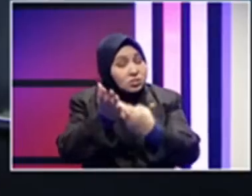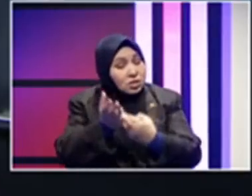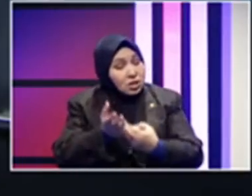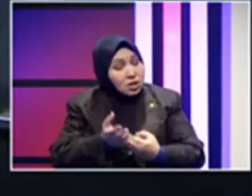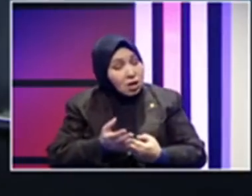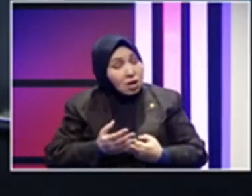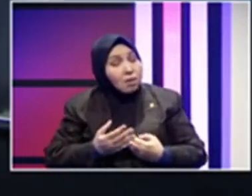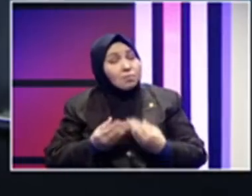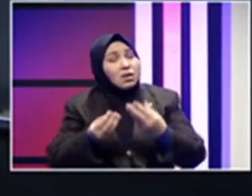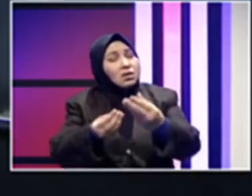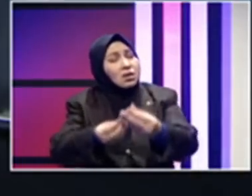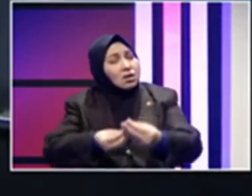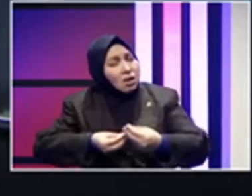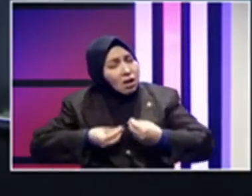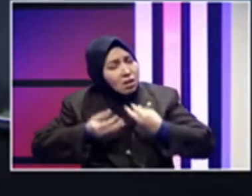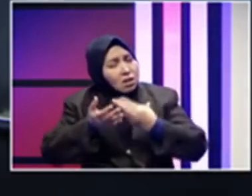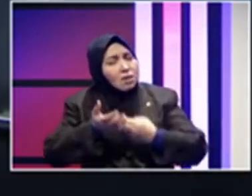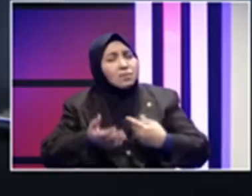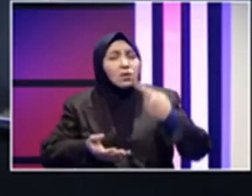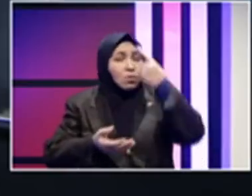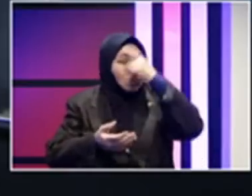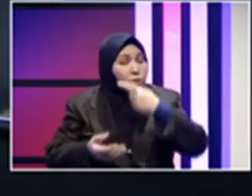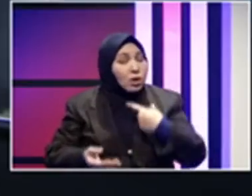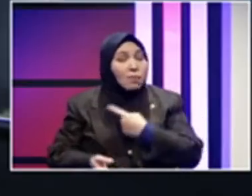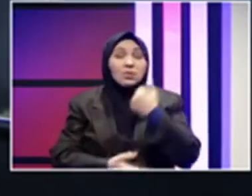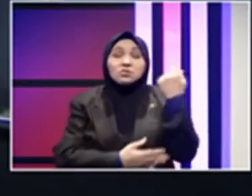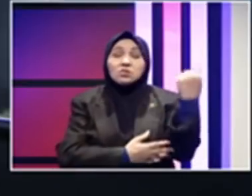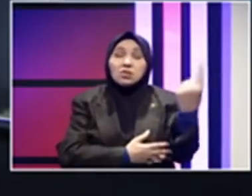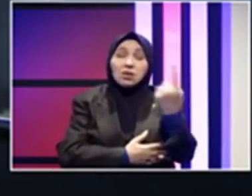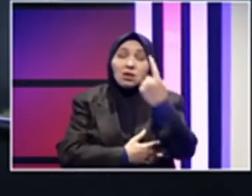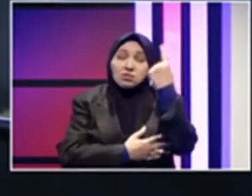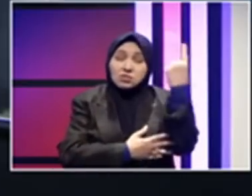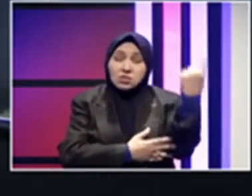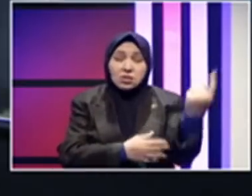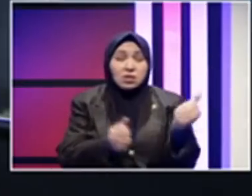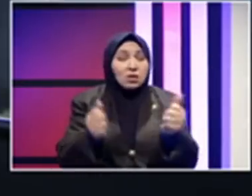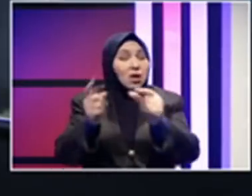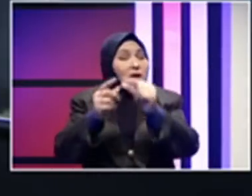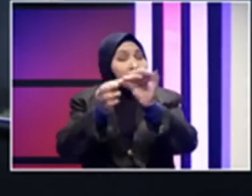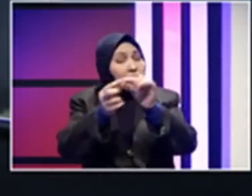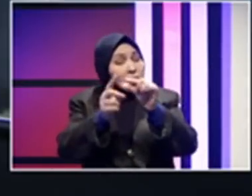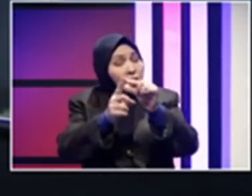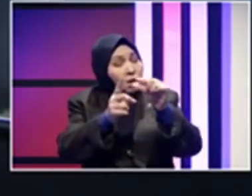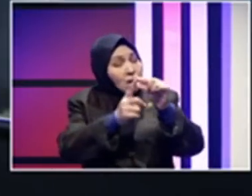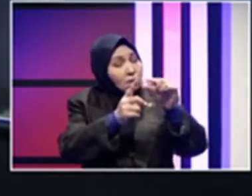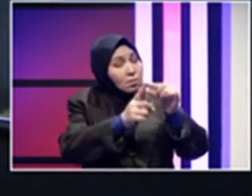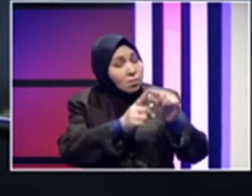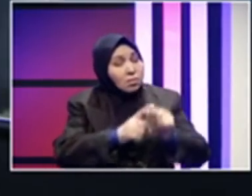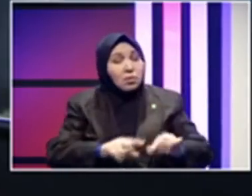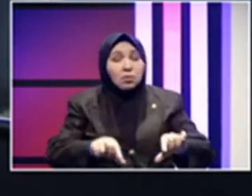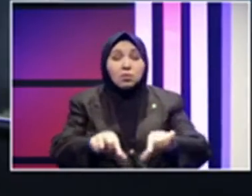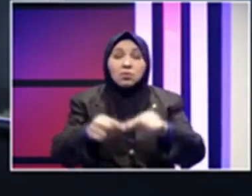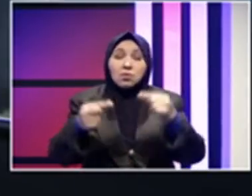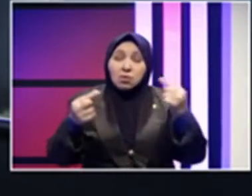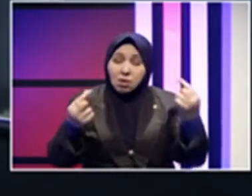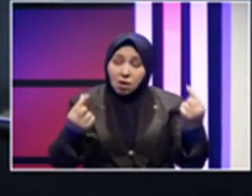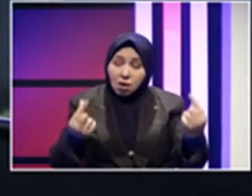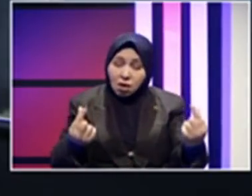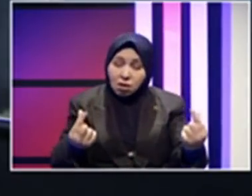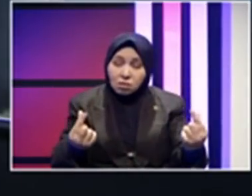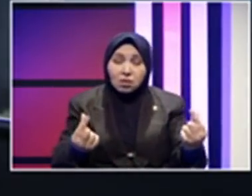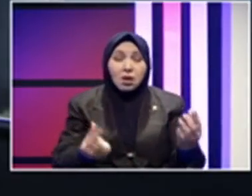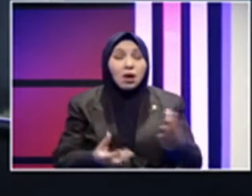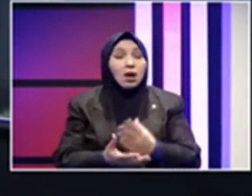ya Allah untuk kami senantiasa bersama dengan kalammu Al-Quran. Ana al-layli wa atrafan